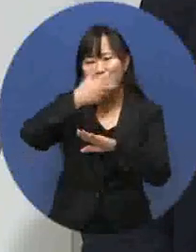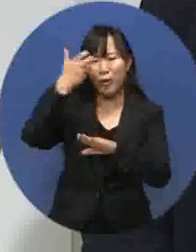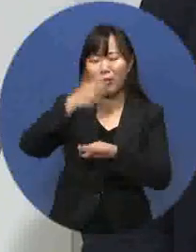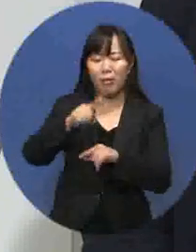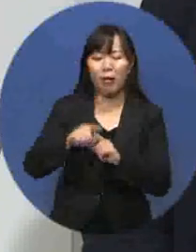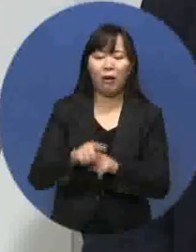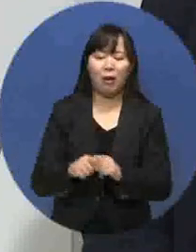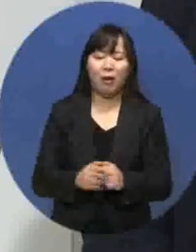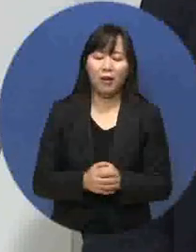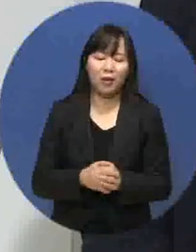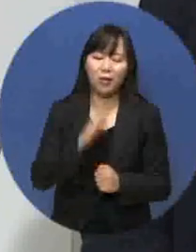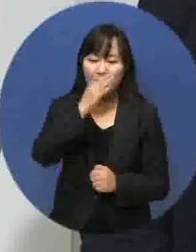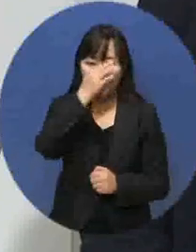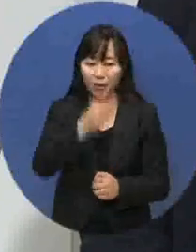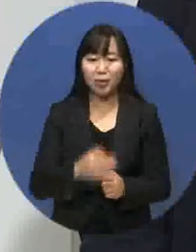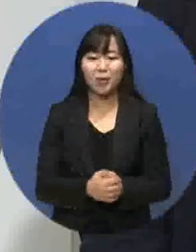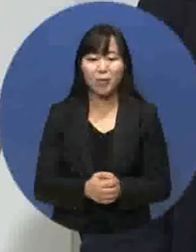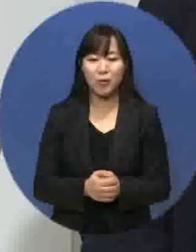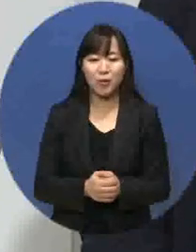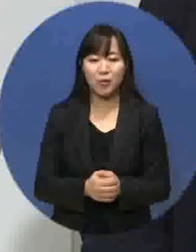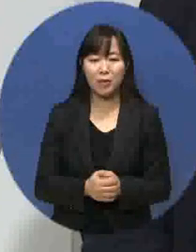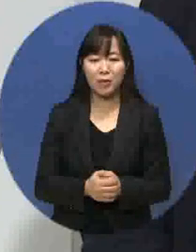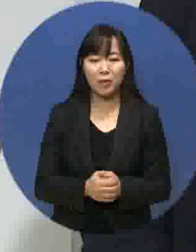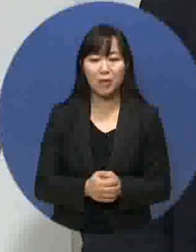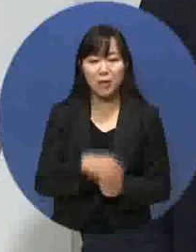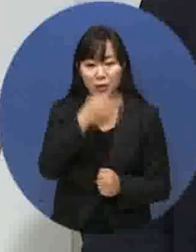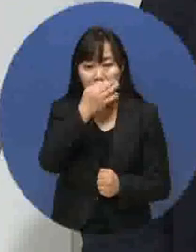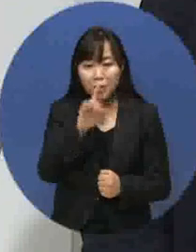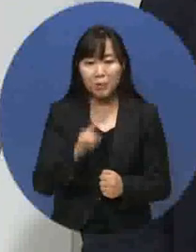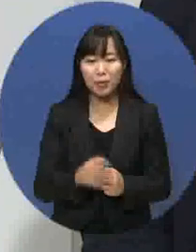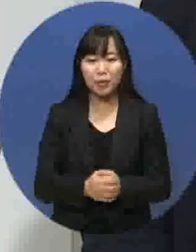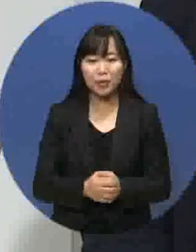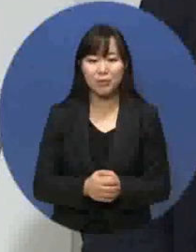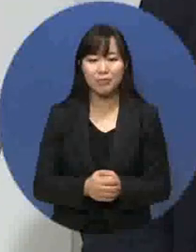너무 힘들고 너무 힘든 게